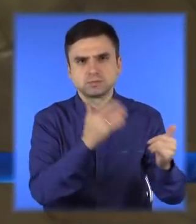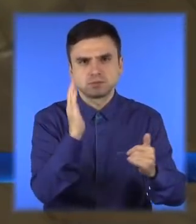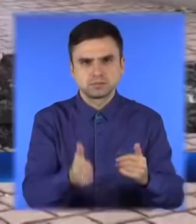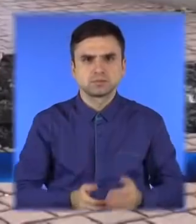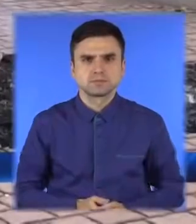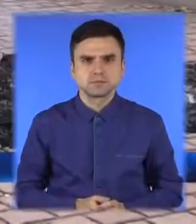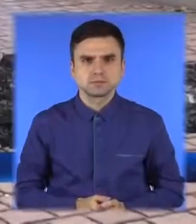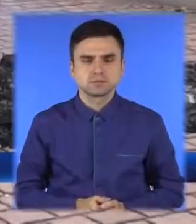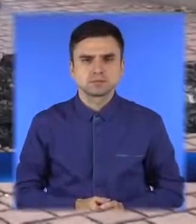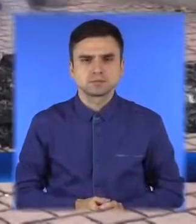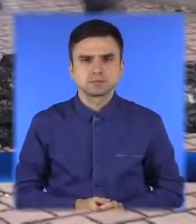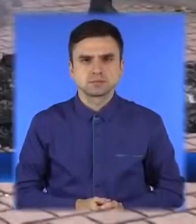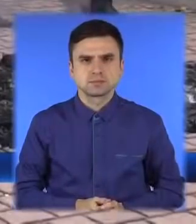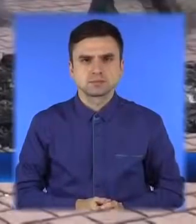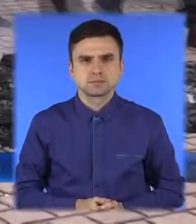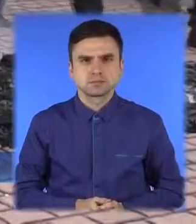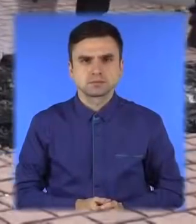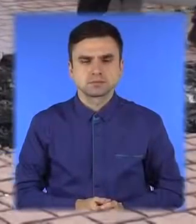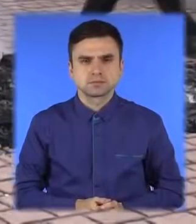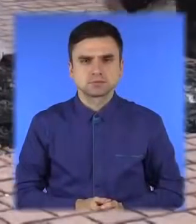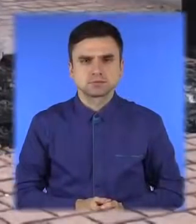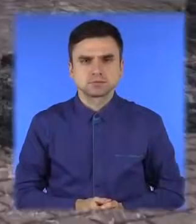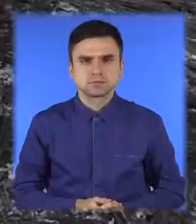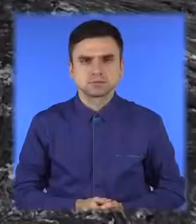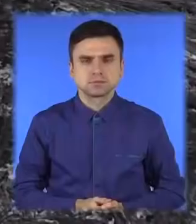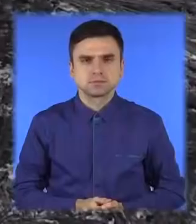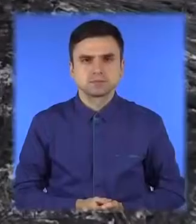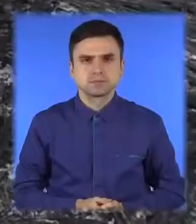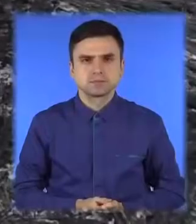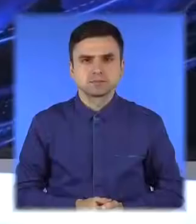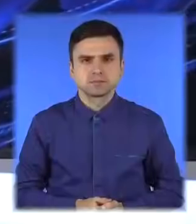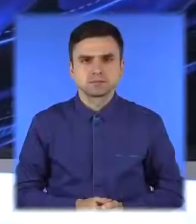Олег Нікітін, Віктор Зубченко, Микола Нечепуренка, Максим Вовчалюк. Перший міський.